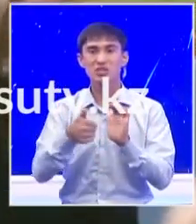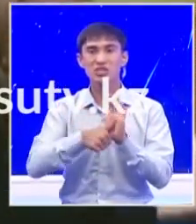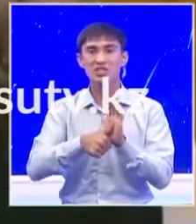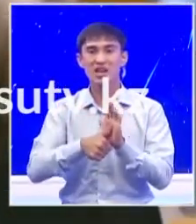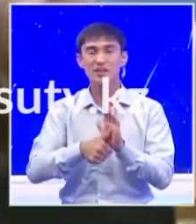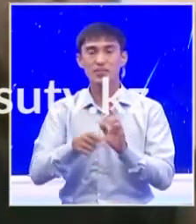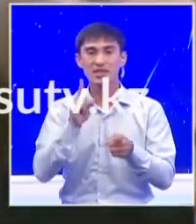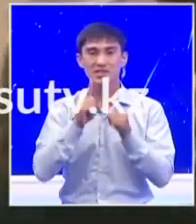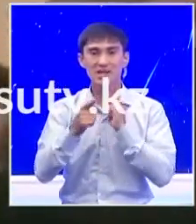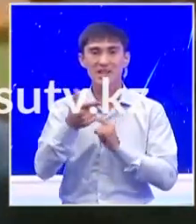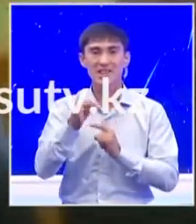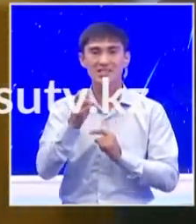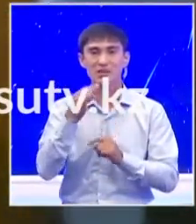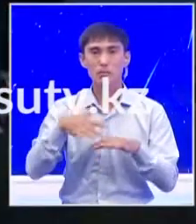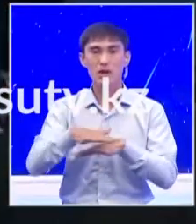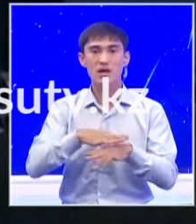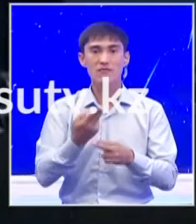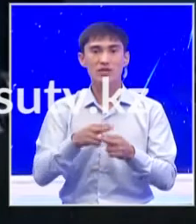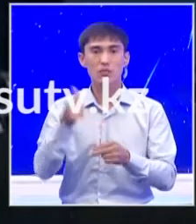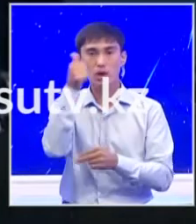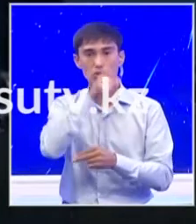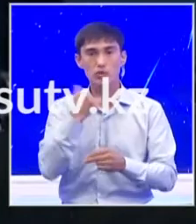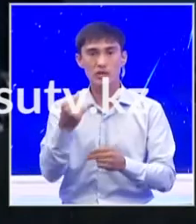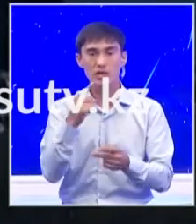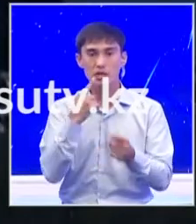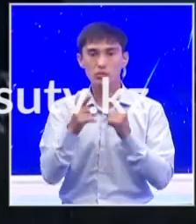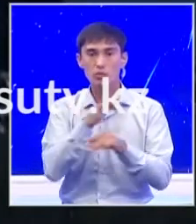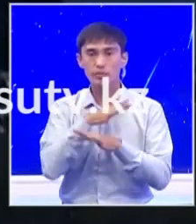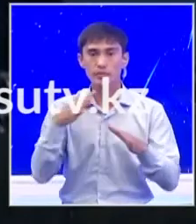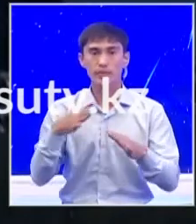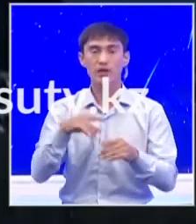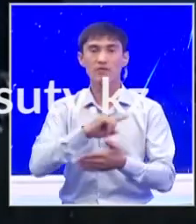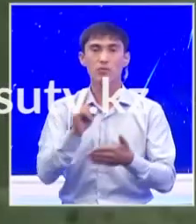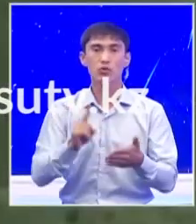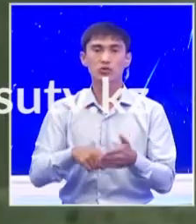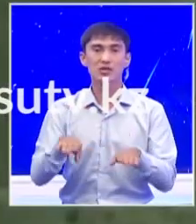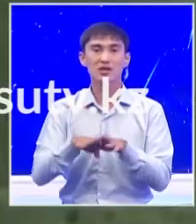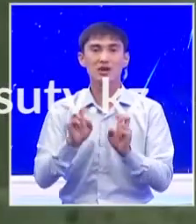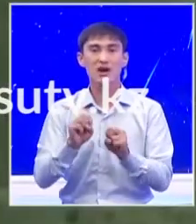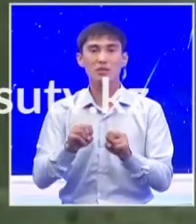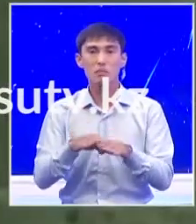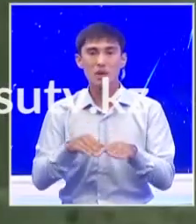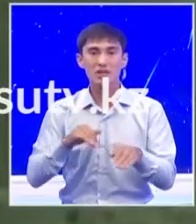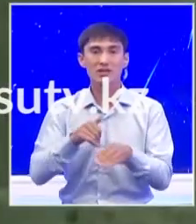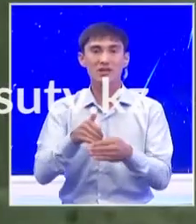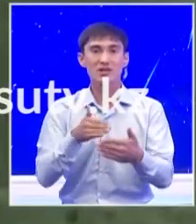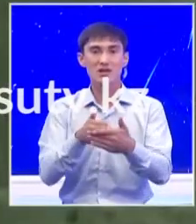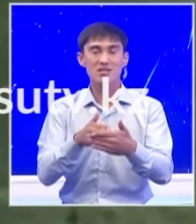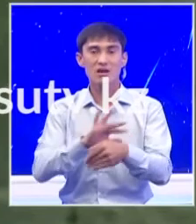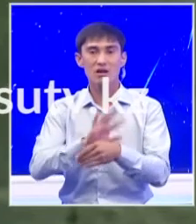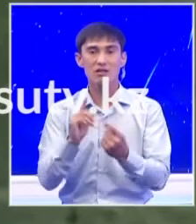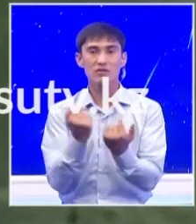76-я сессия Генассамблеи. В этом году на ней рассмотрят ряд глобальных вопросов, таких как преодоление пандемии